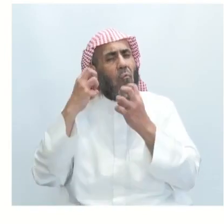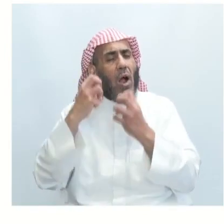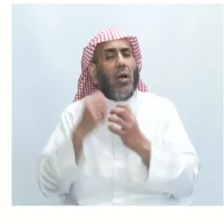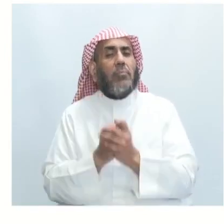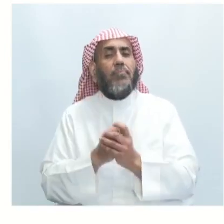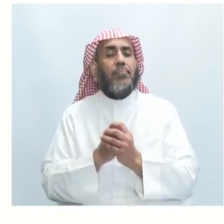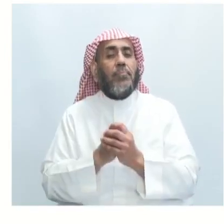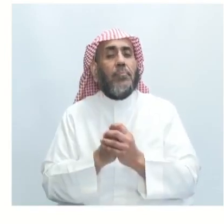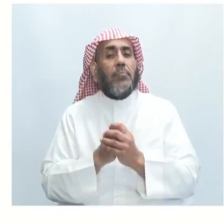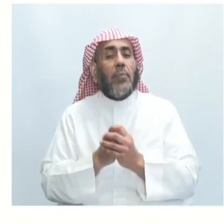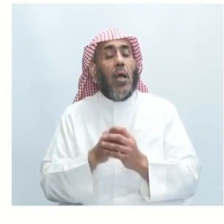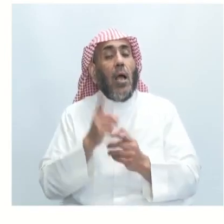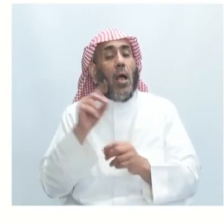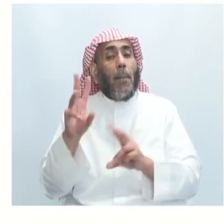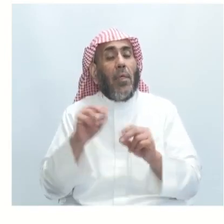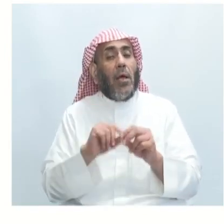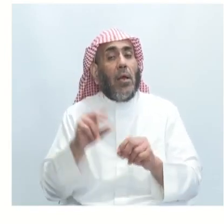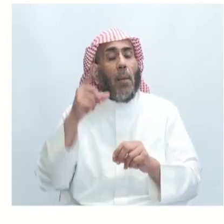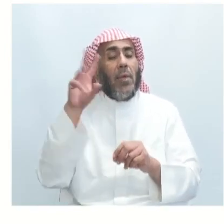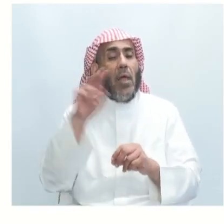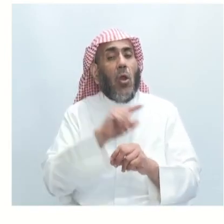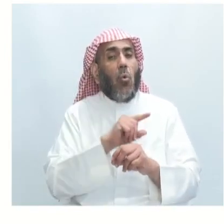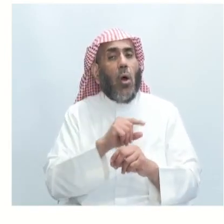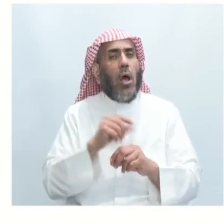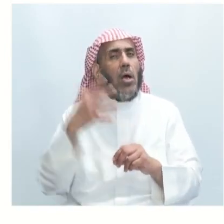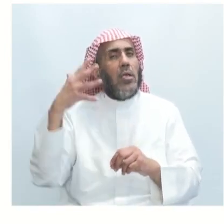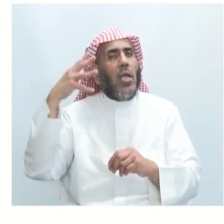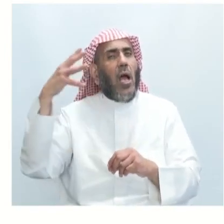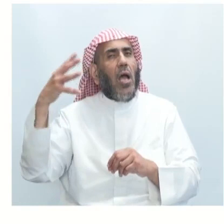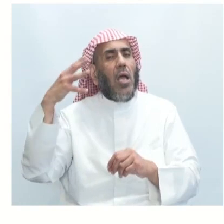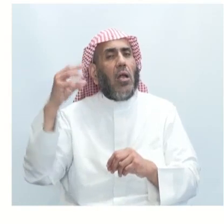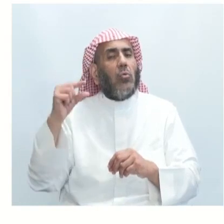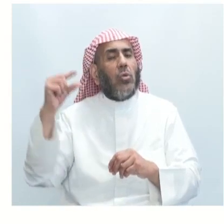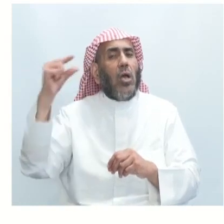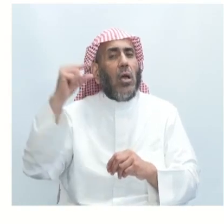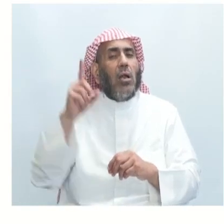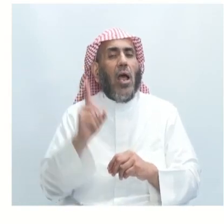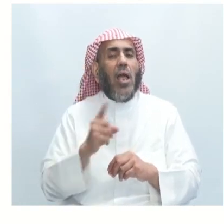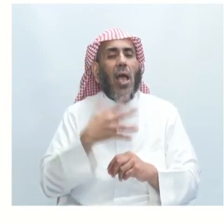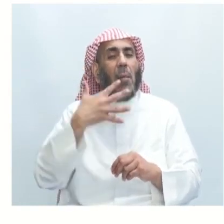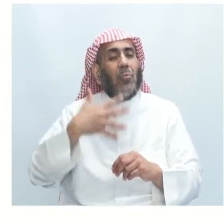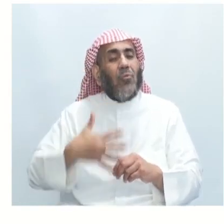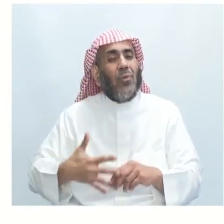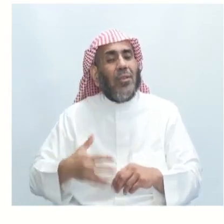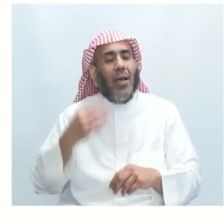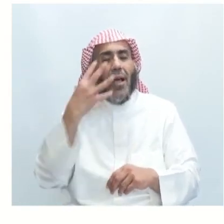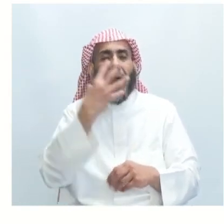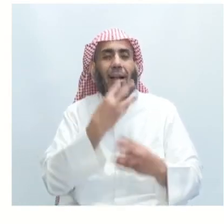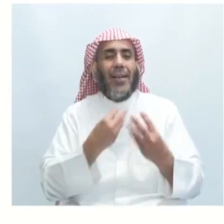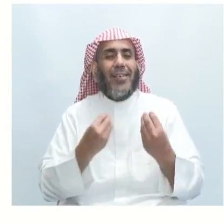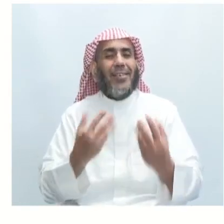للذكريات كما ذكرنا المثال هو ان تتخيل او تتذكر ايام طفولتك الجميله ان